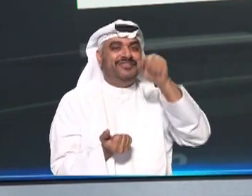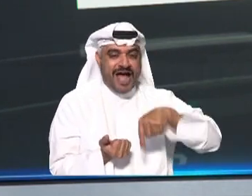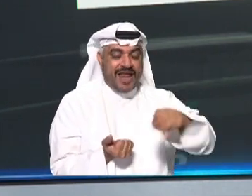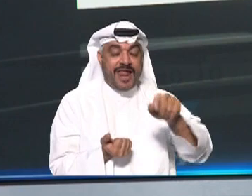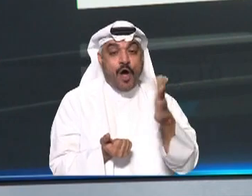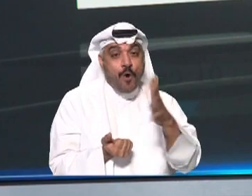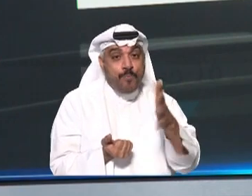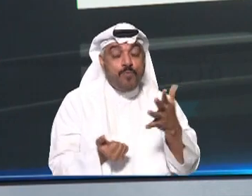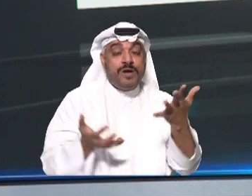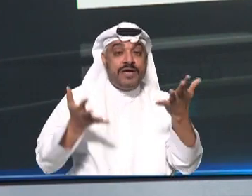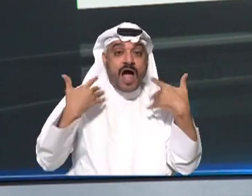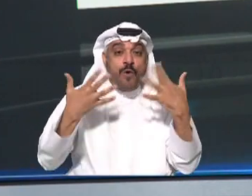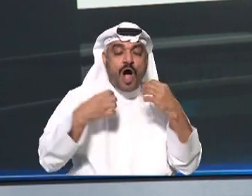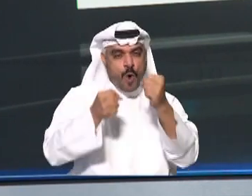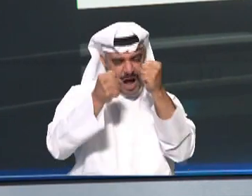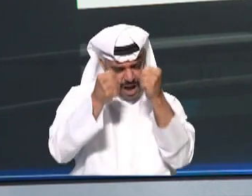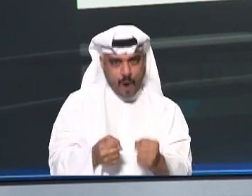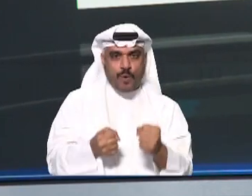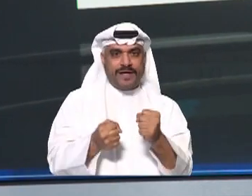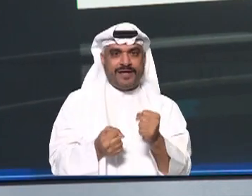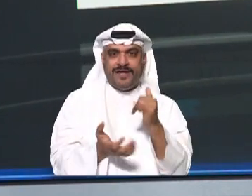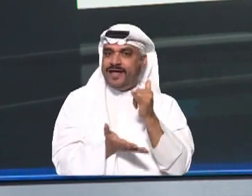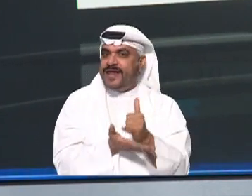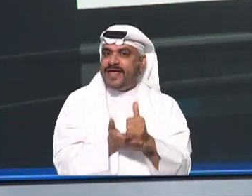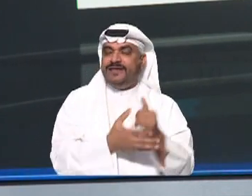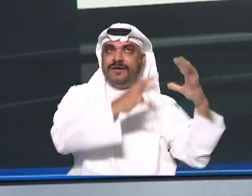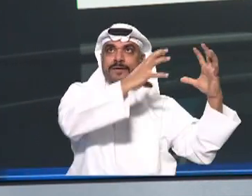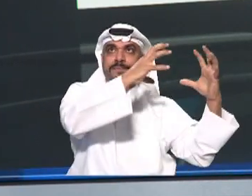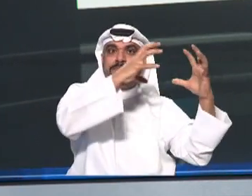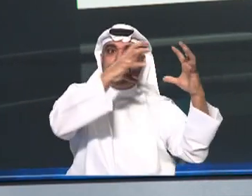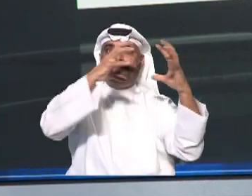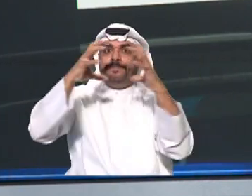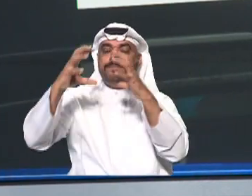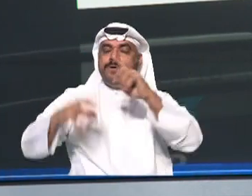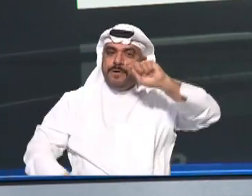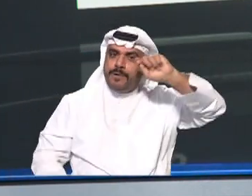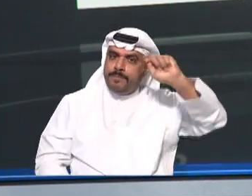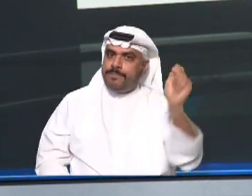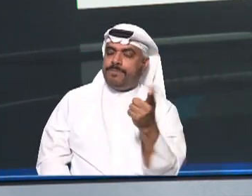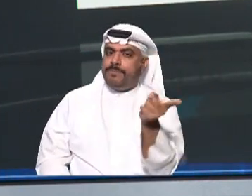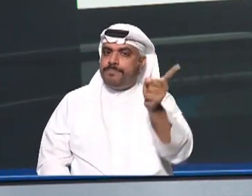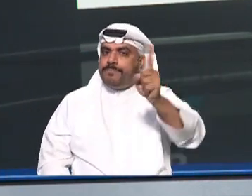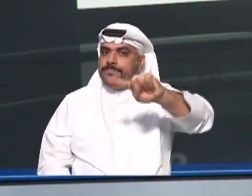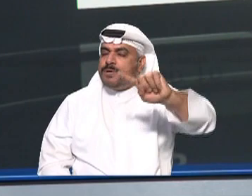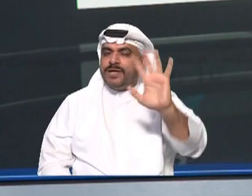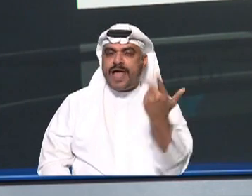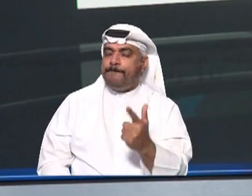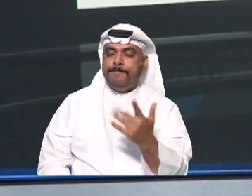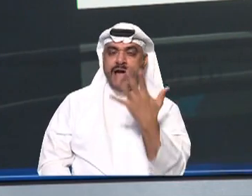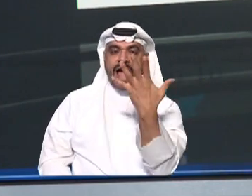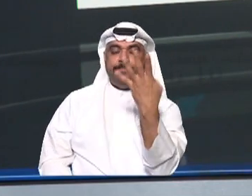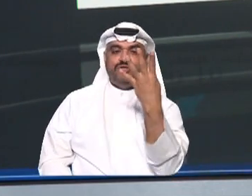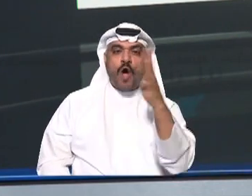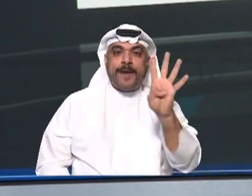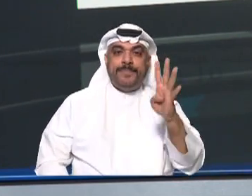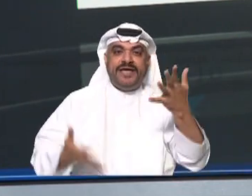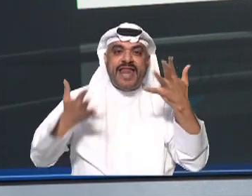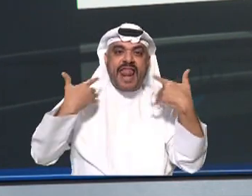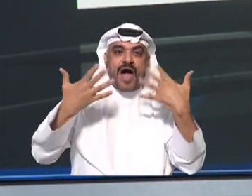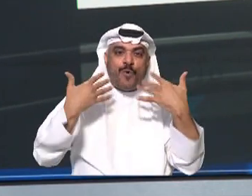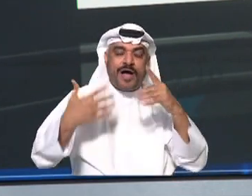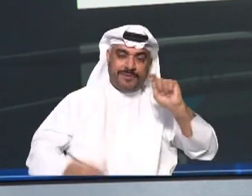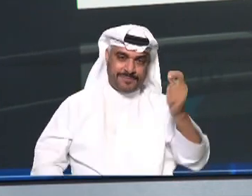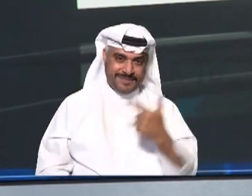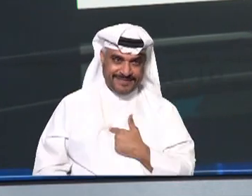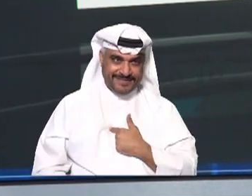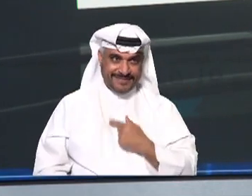هبات ورياح نشطة بفعل تكون السحب الرعدية قد تصل إلى 45 كيلومتر في الساعة. درجات الحرارة في